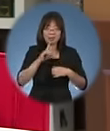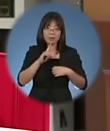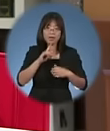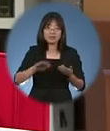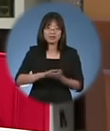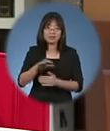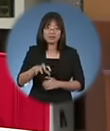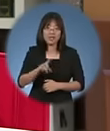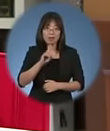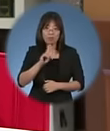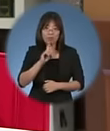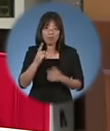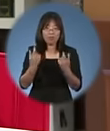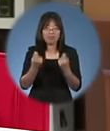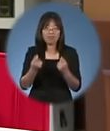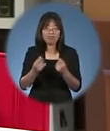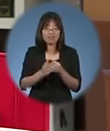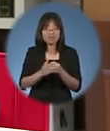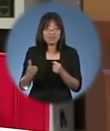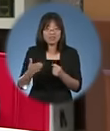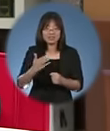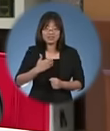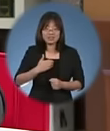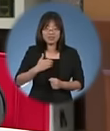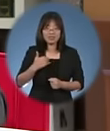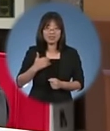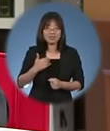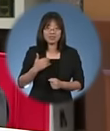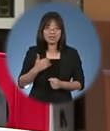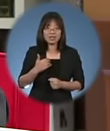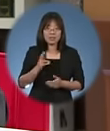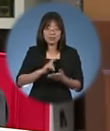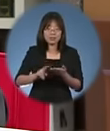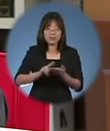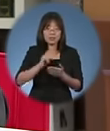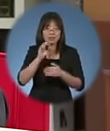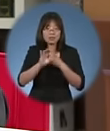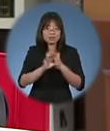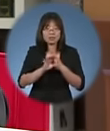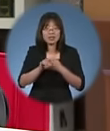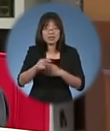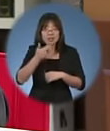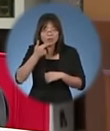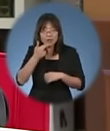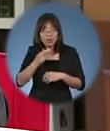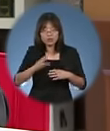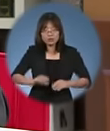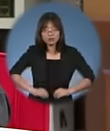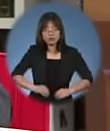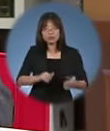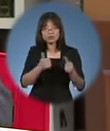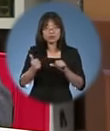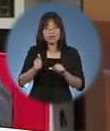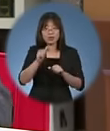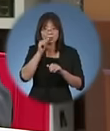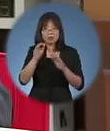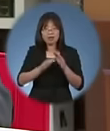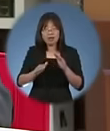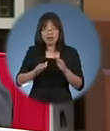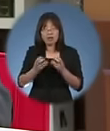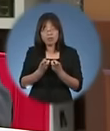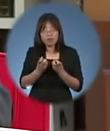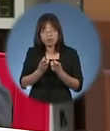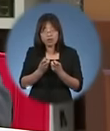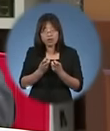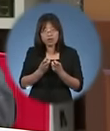놀이터야 이것이 즐기는 거죠. 그렇죠. 그러니까 저는 만화를 만약에 이것이 내가 이것이 없으면 내가 굶어 죽는다. 절대절명이다.